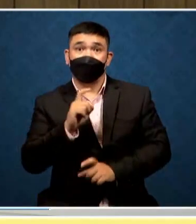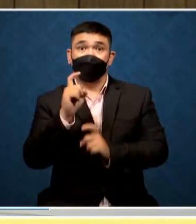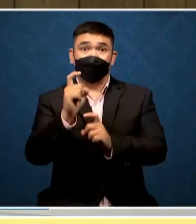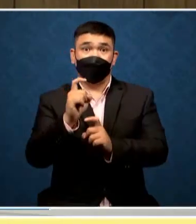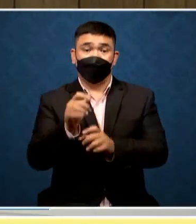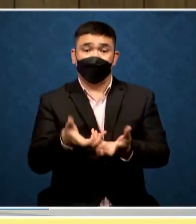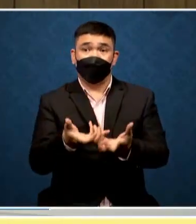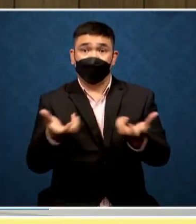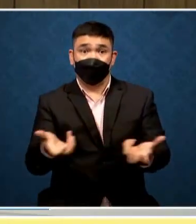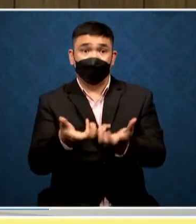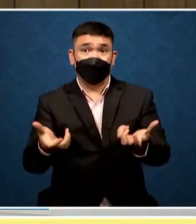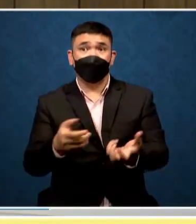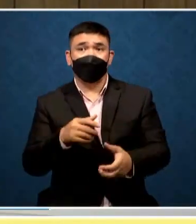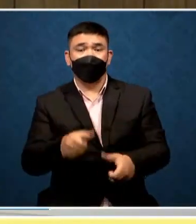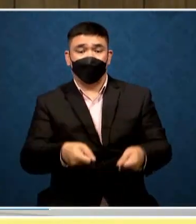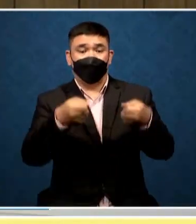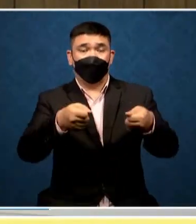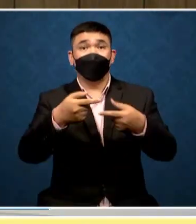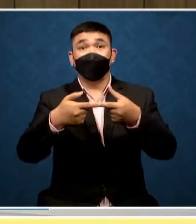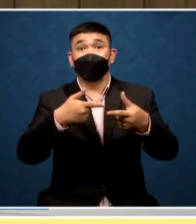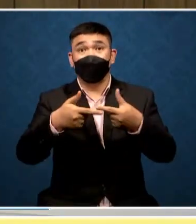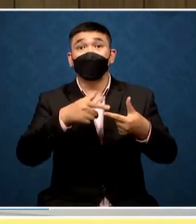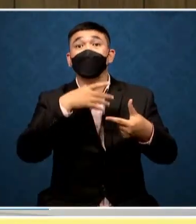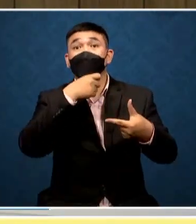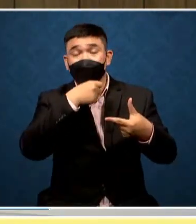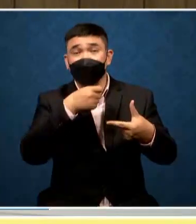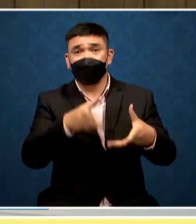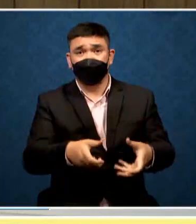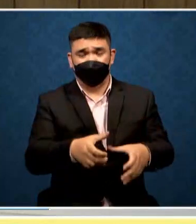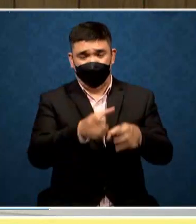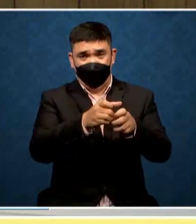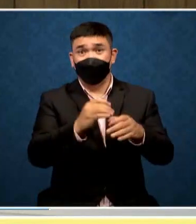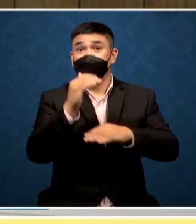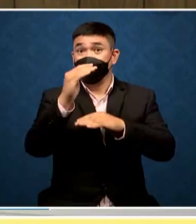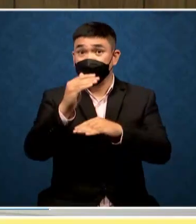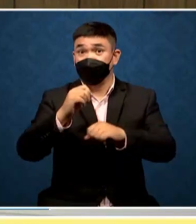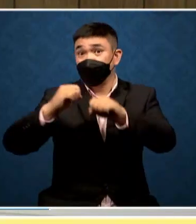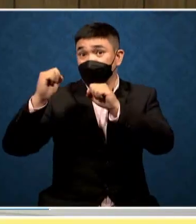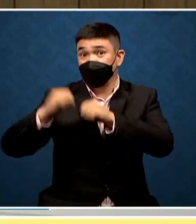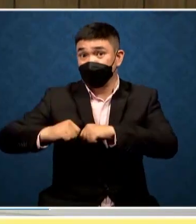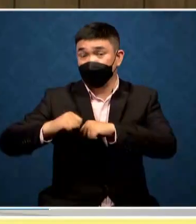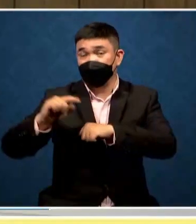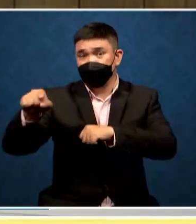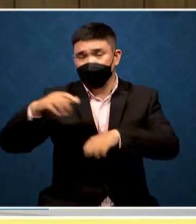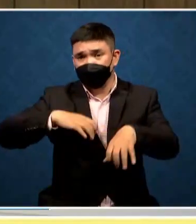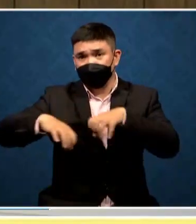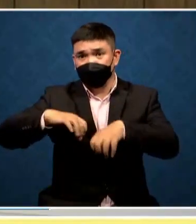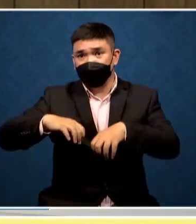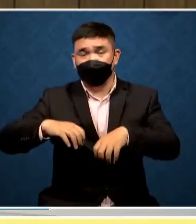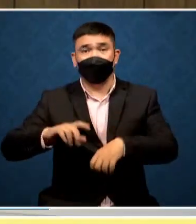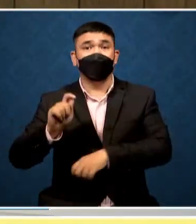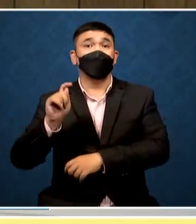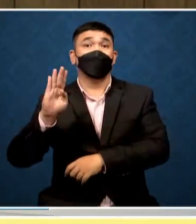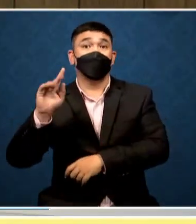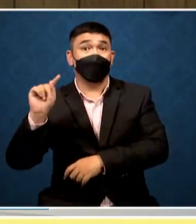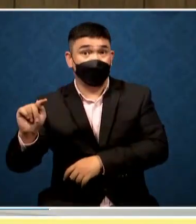ยแยกใส่ถังส้มไอ้ถุงส้มนะครับแล้วก็กำหนดมีข้อตกลงกันกับทางเทศบาลทางอบ